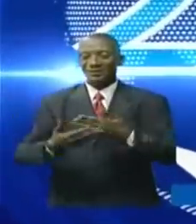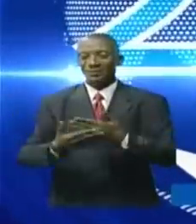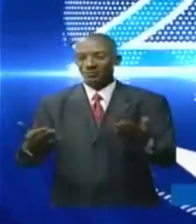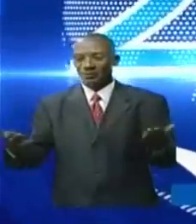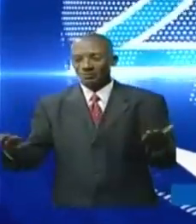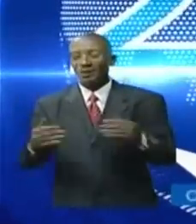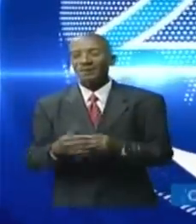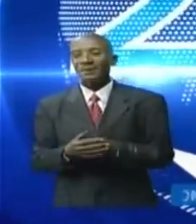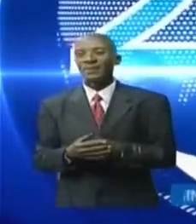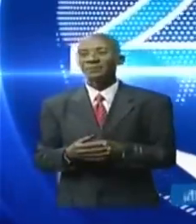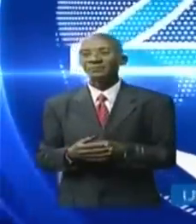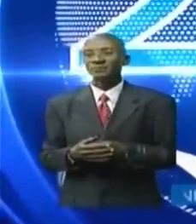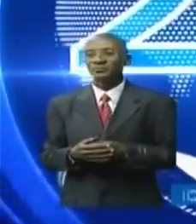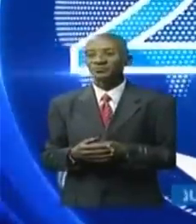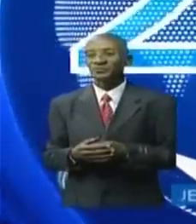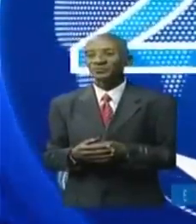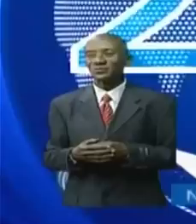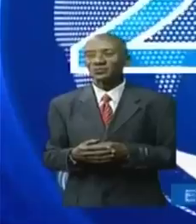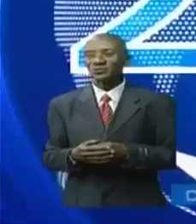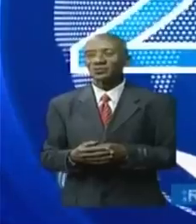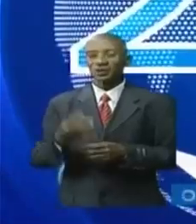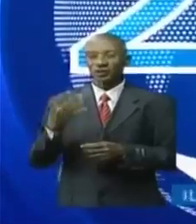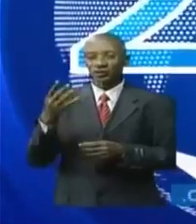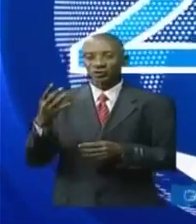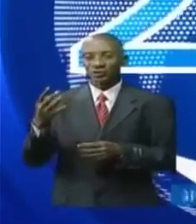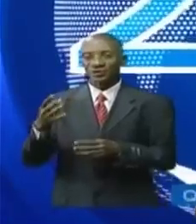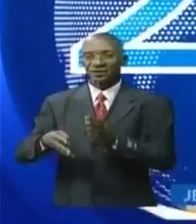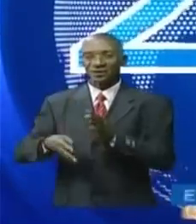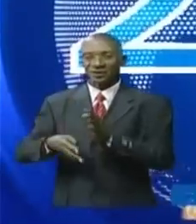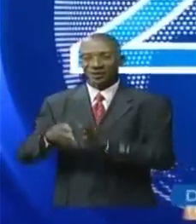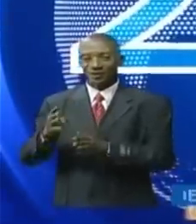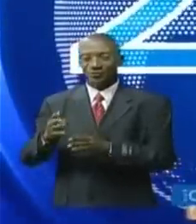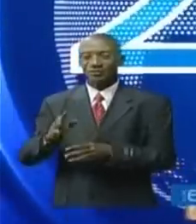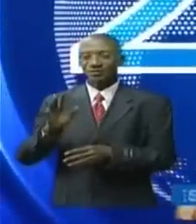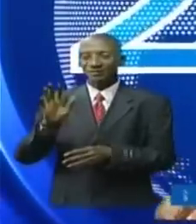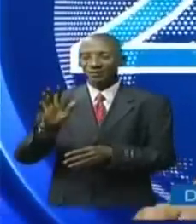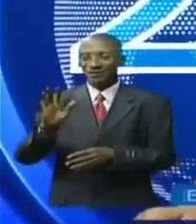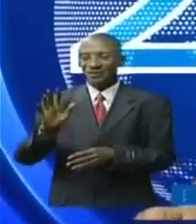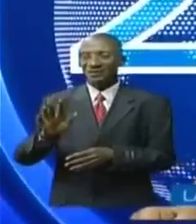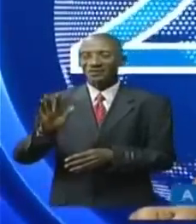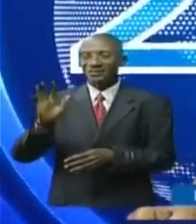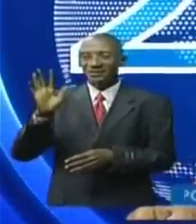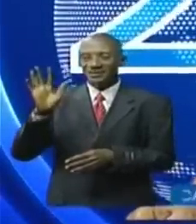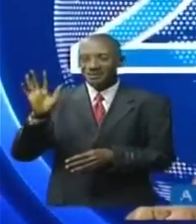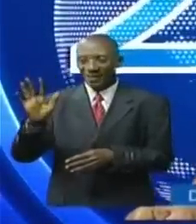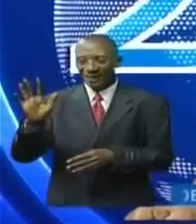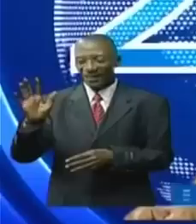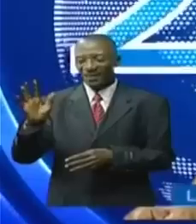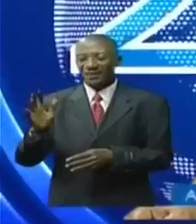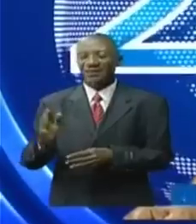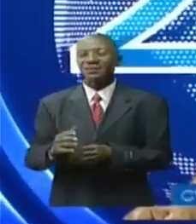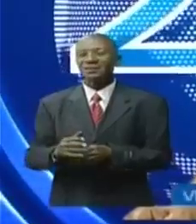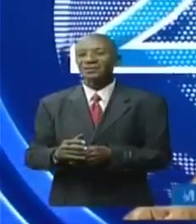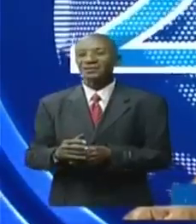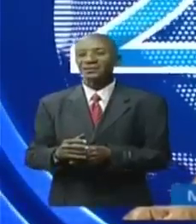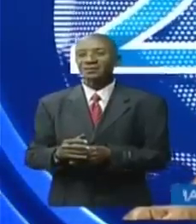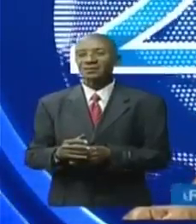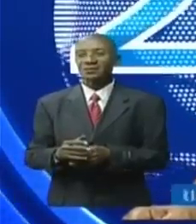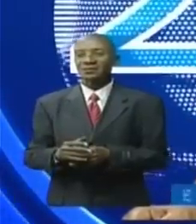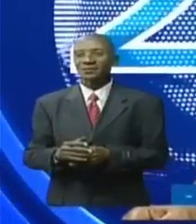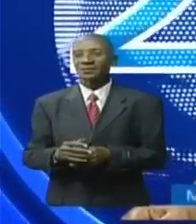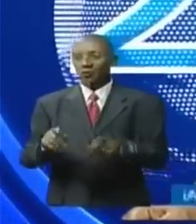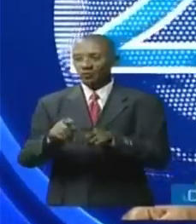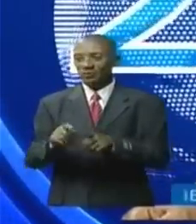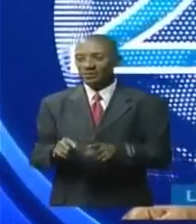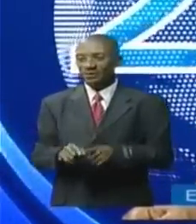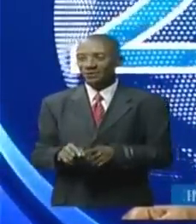le jeudi 14 et le vendredi 15 juillet 2022 et pour les finalistes du secondaire